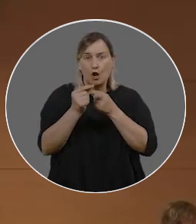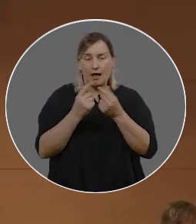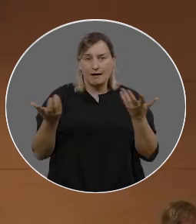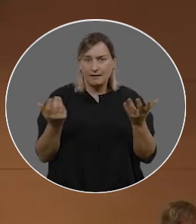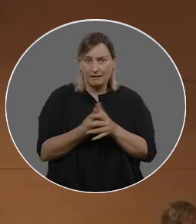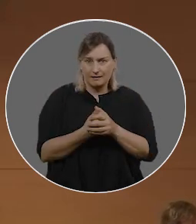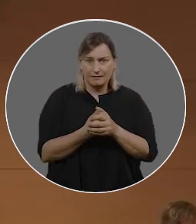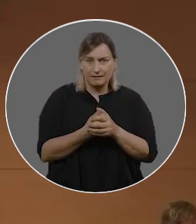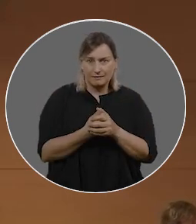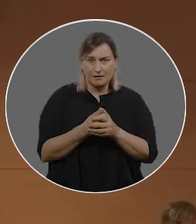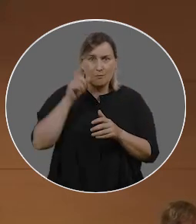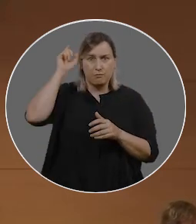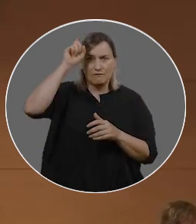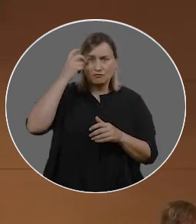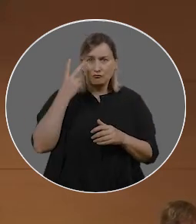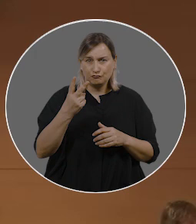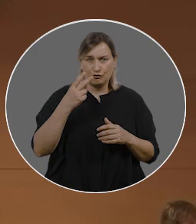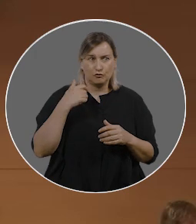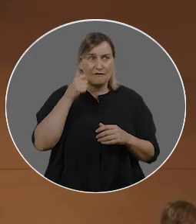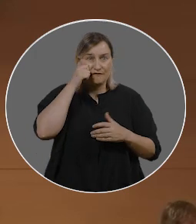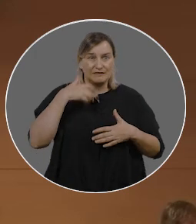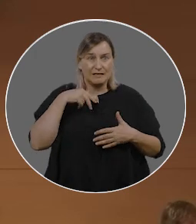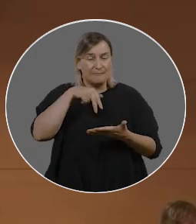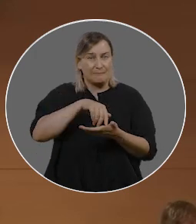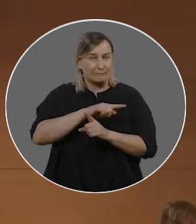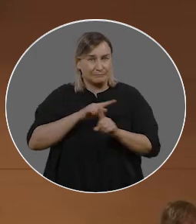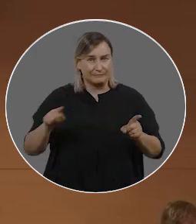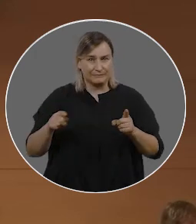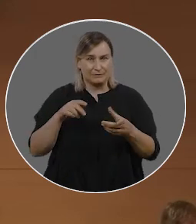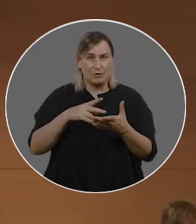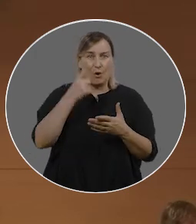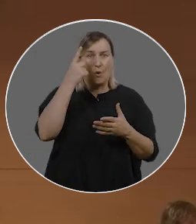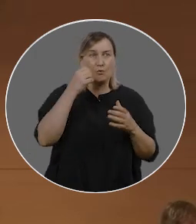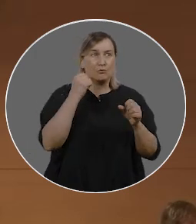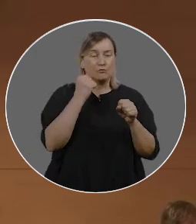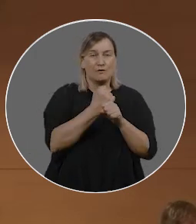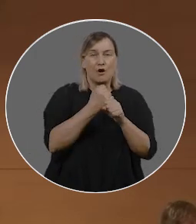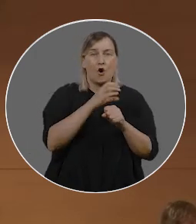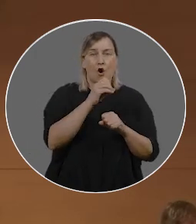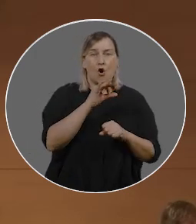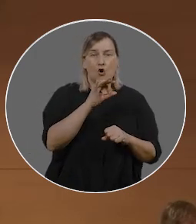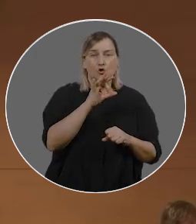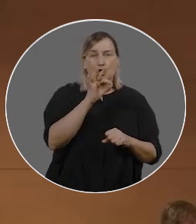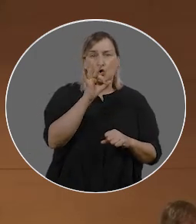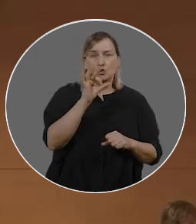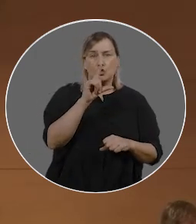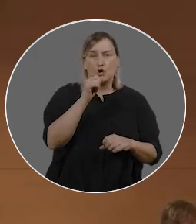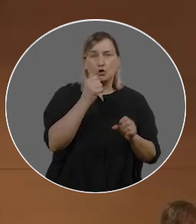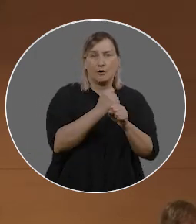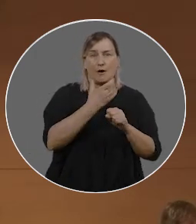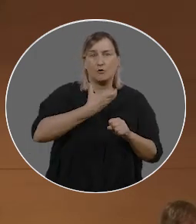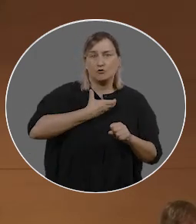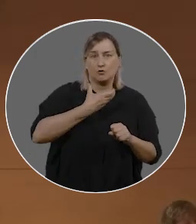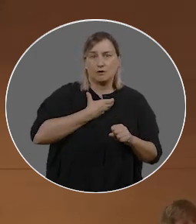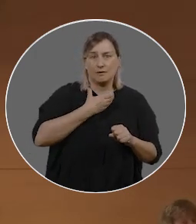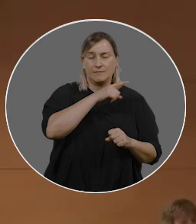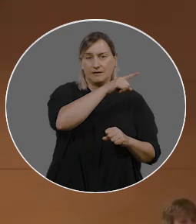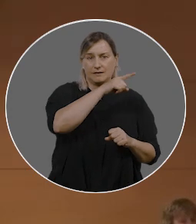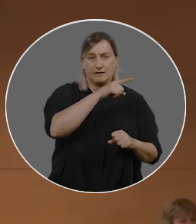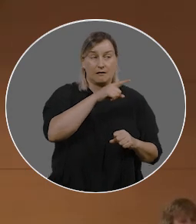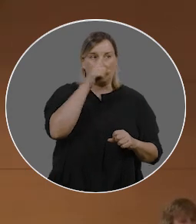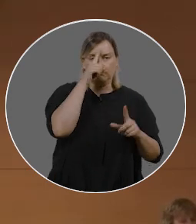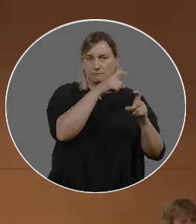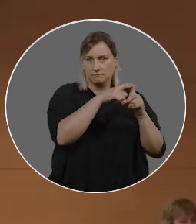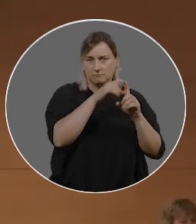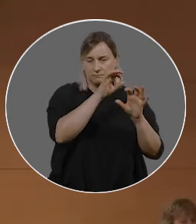tot online. A més, són dos professors que no estaran tampoc físicament. Un estarà a Oslo, que treballa a l'Ajuntament de a